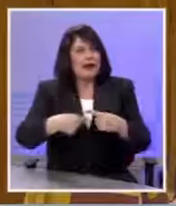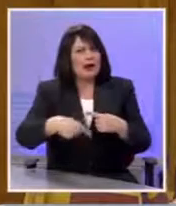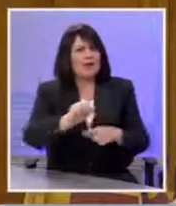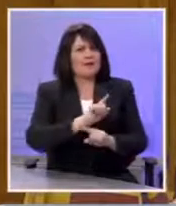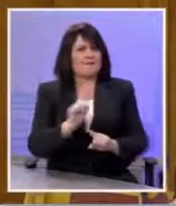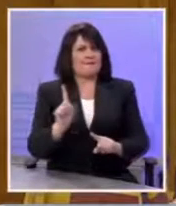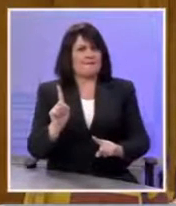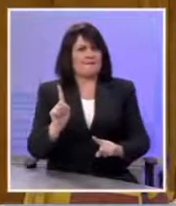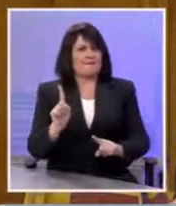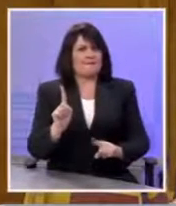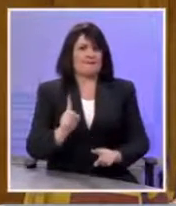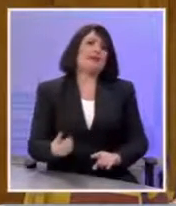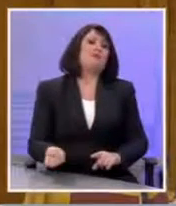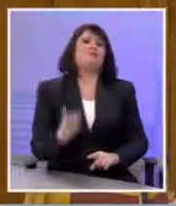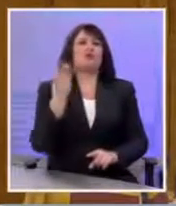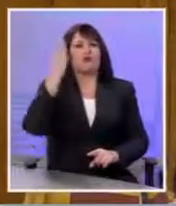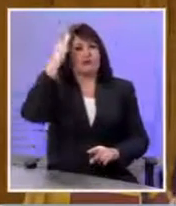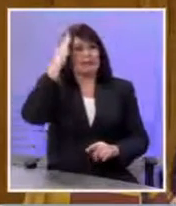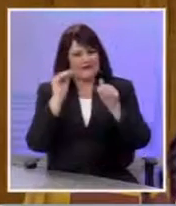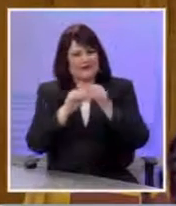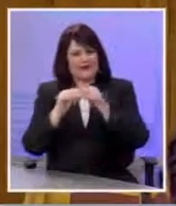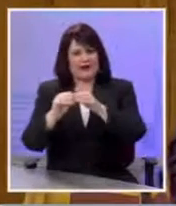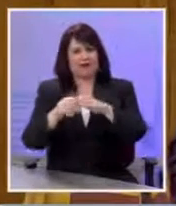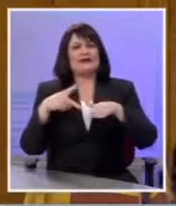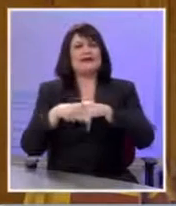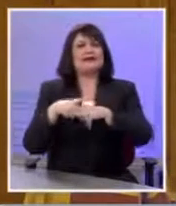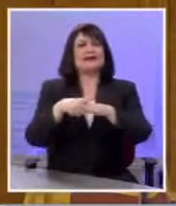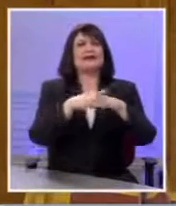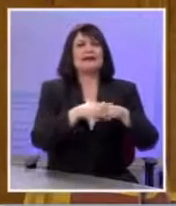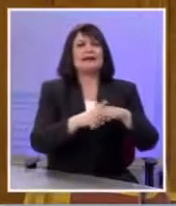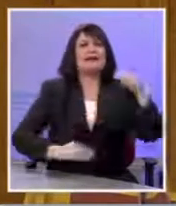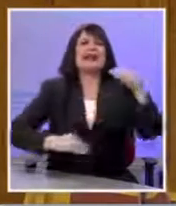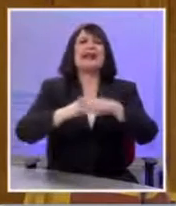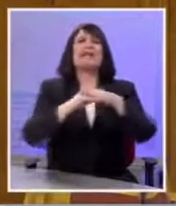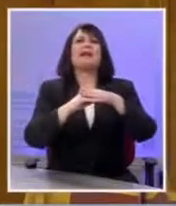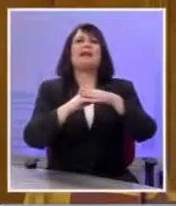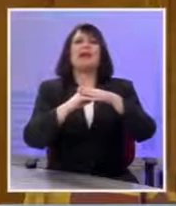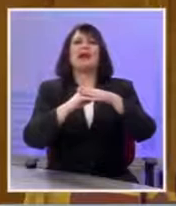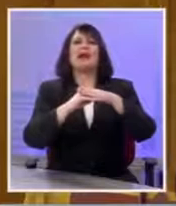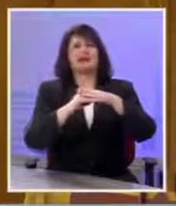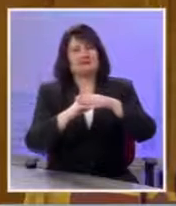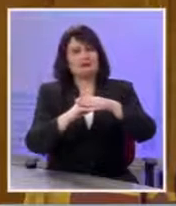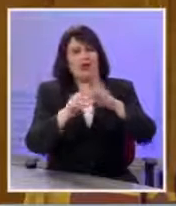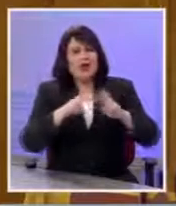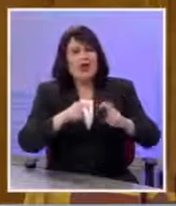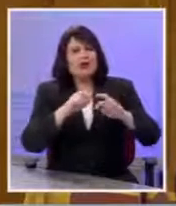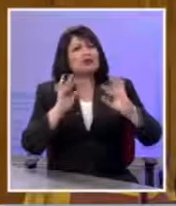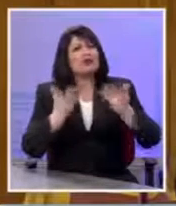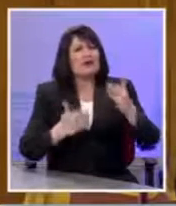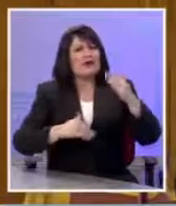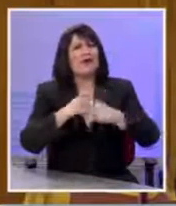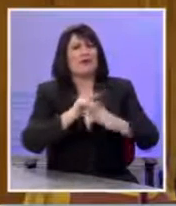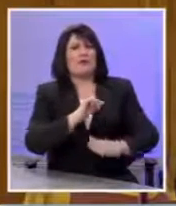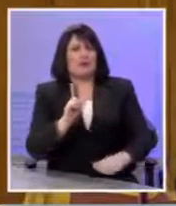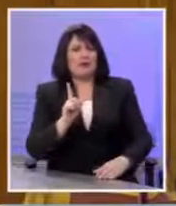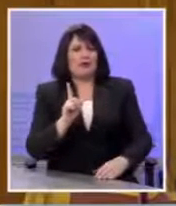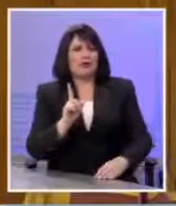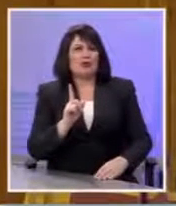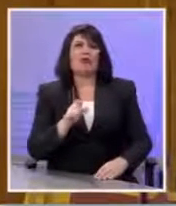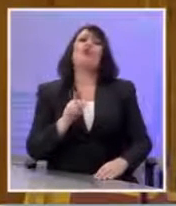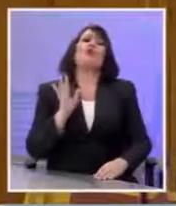Διότι η νέα ανακεφαλαιοποίηση κατέστη αναγκαία όχι λόγω των capital controls, όπως λένε ορισμένοι, αλλά διότι